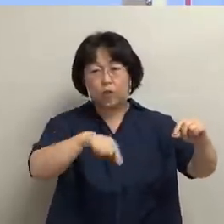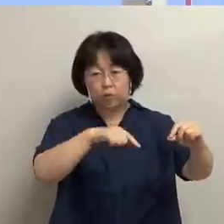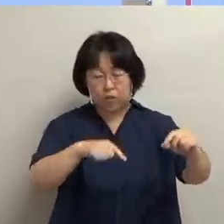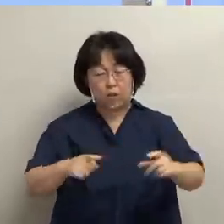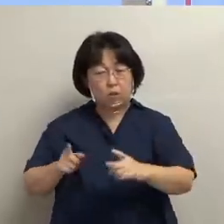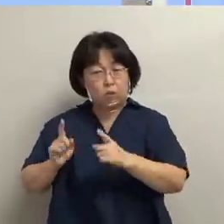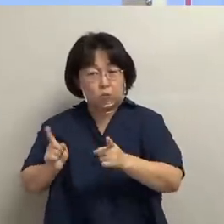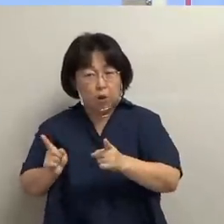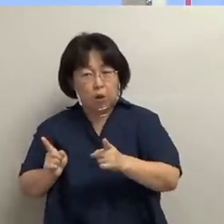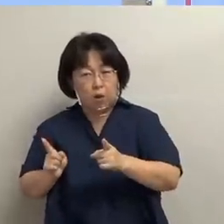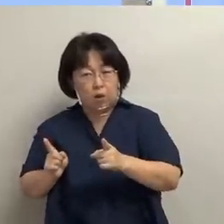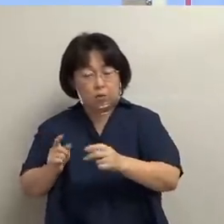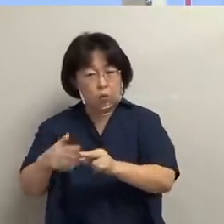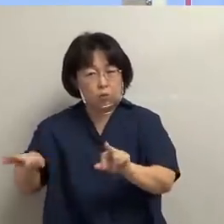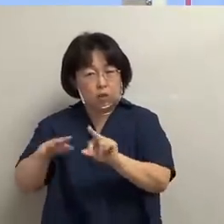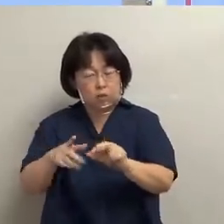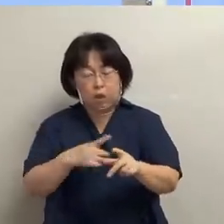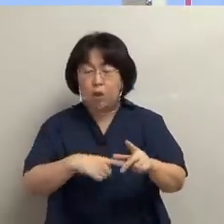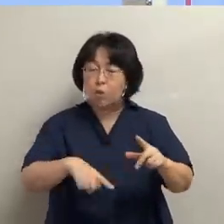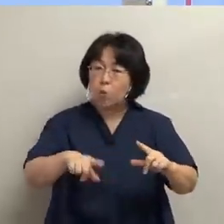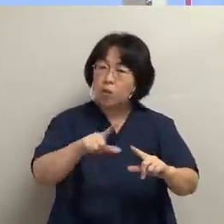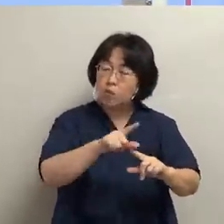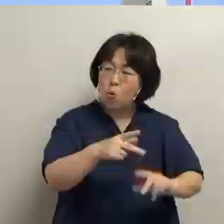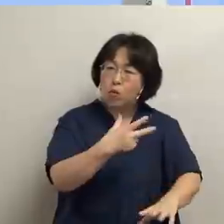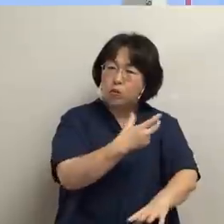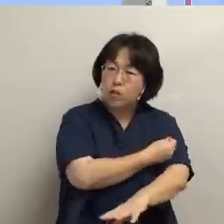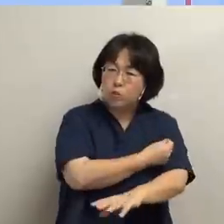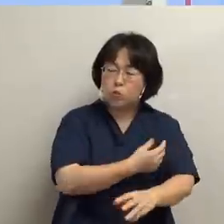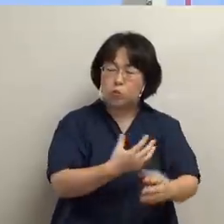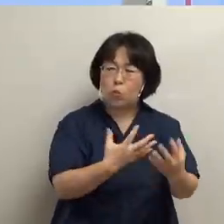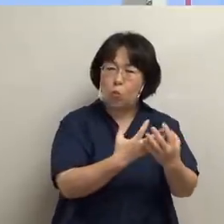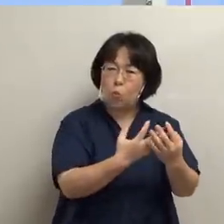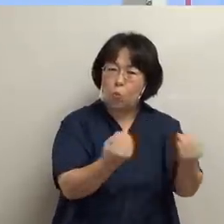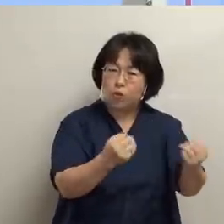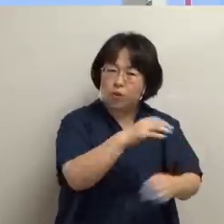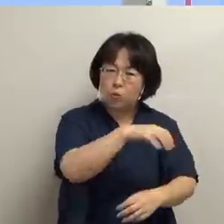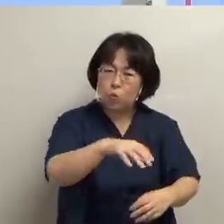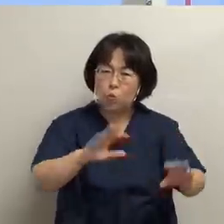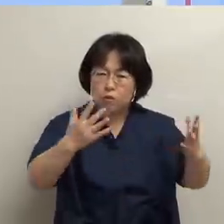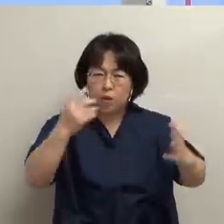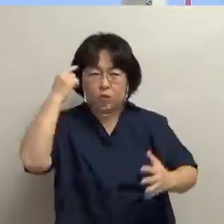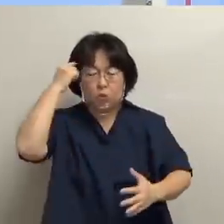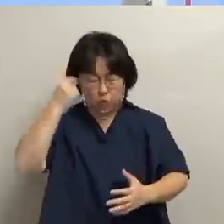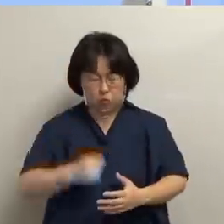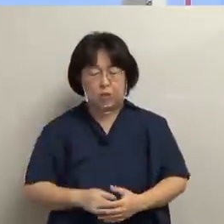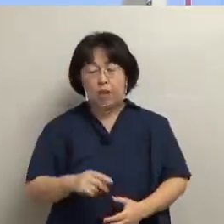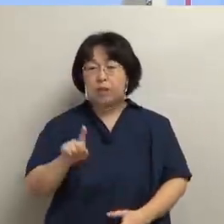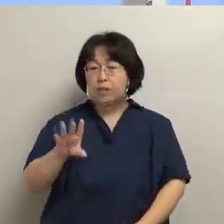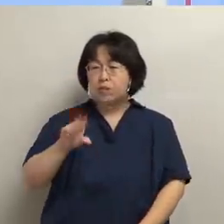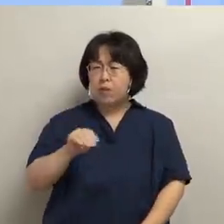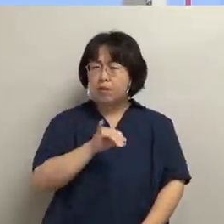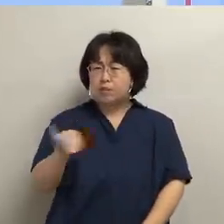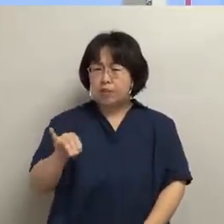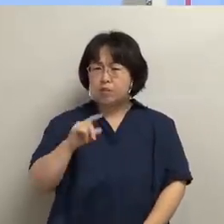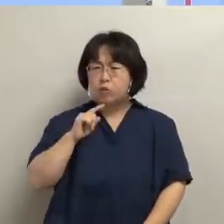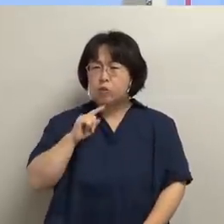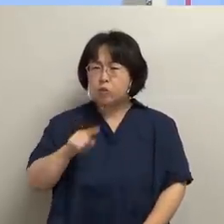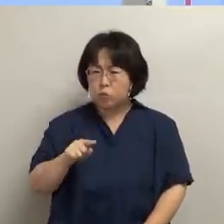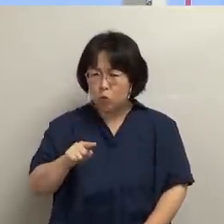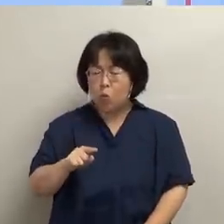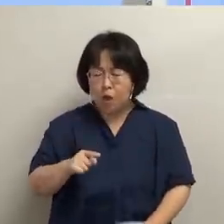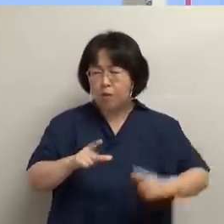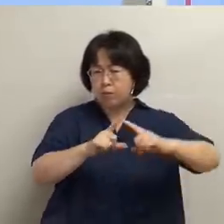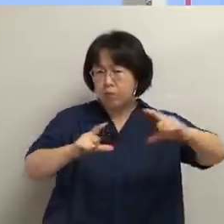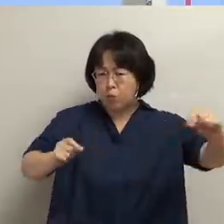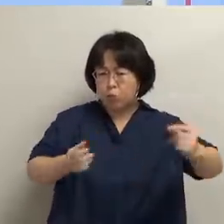よりですね摂取能力の高い解消ってないと思いますですから11000会っていうのは実はあの全国的に比較し